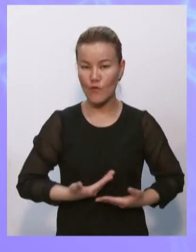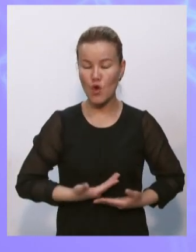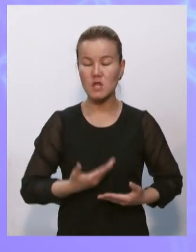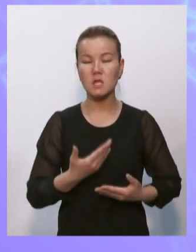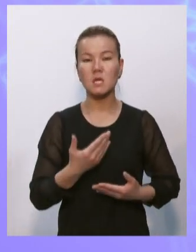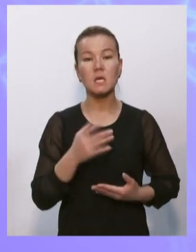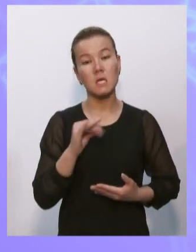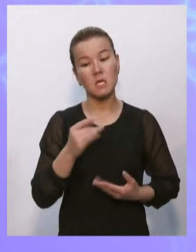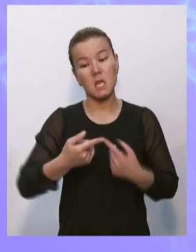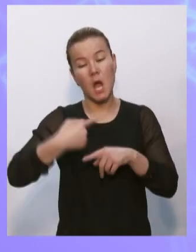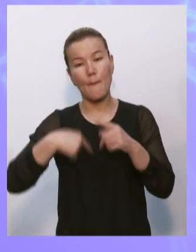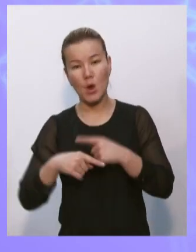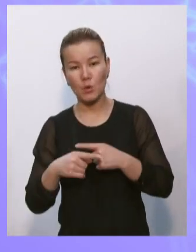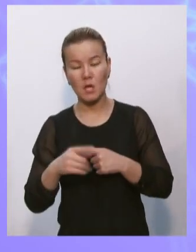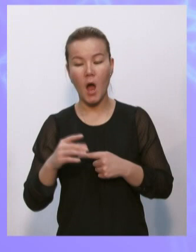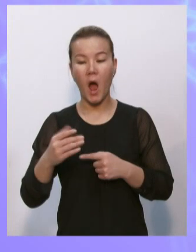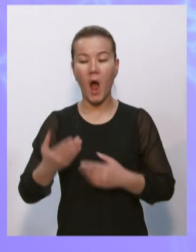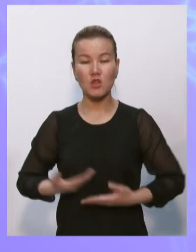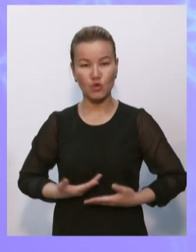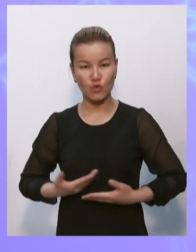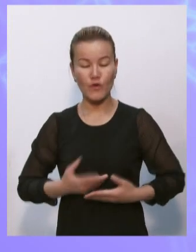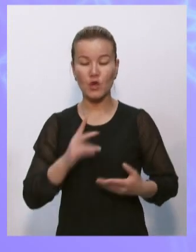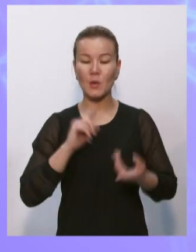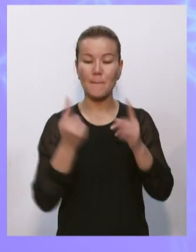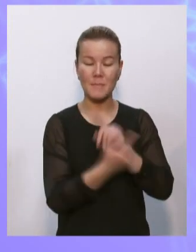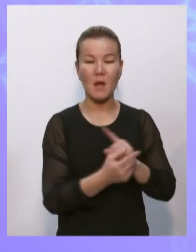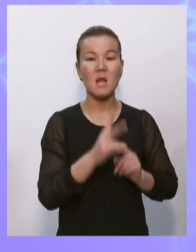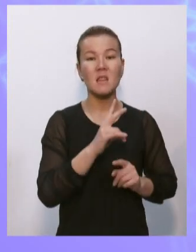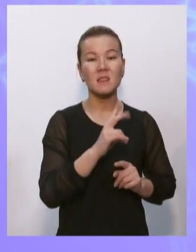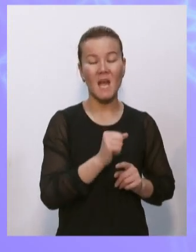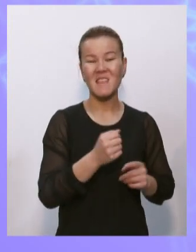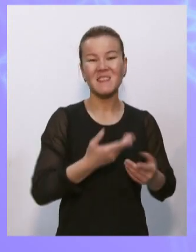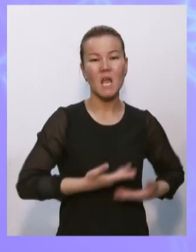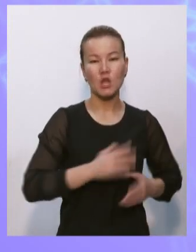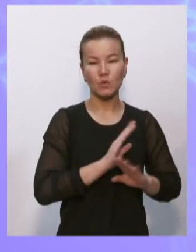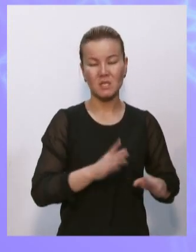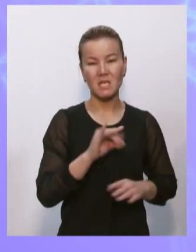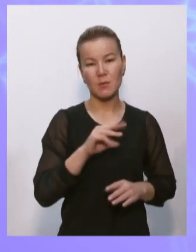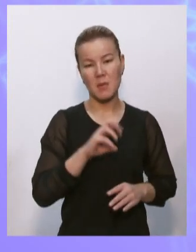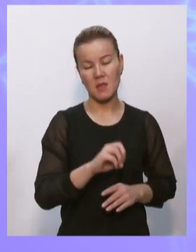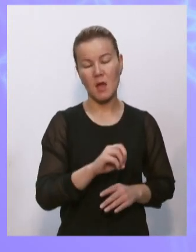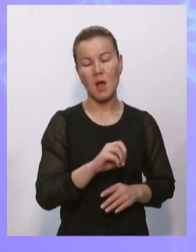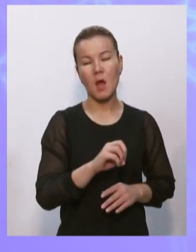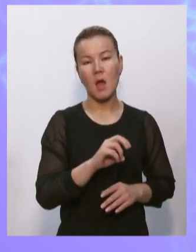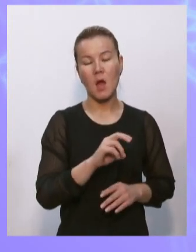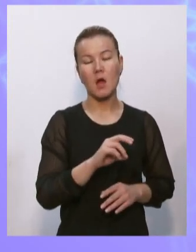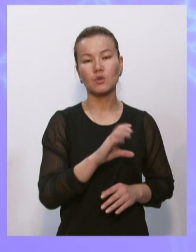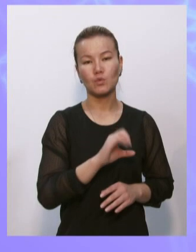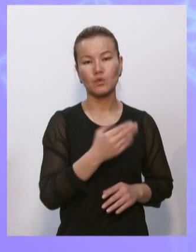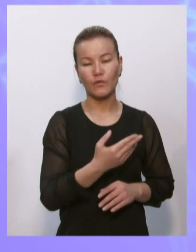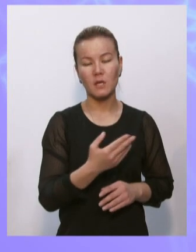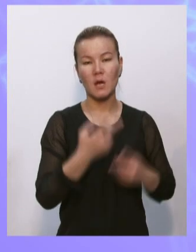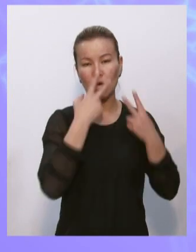и наоборот, одушевленные на неодушевленные имена существительные.